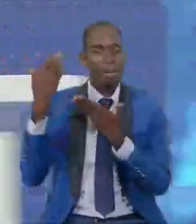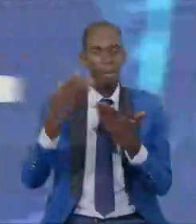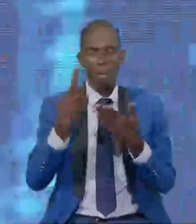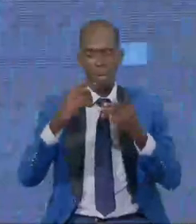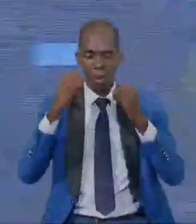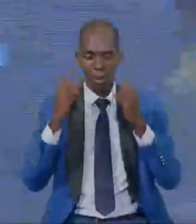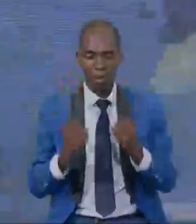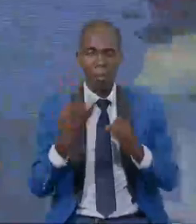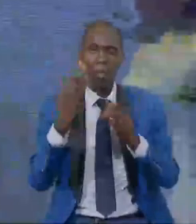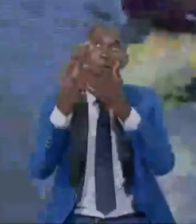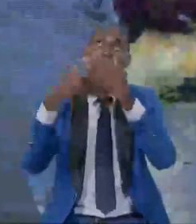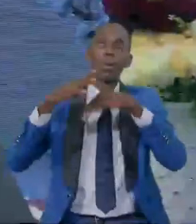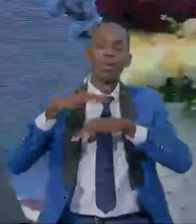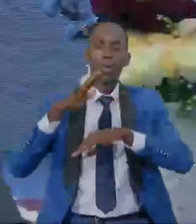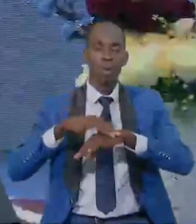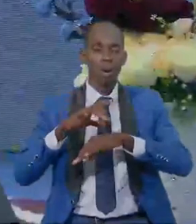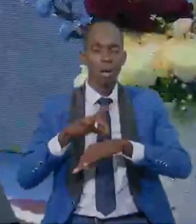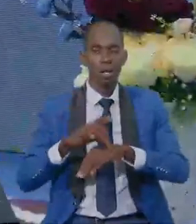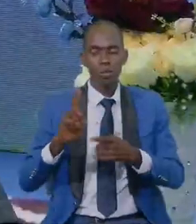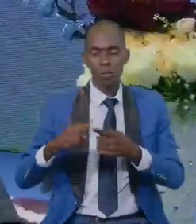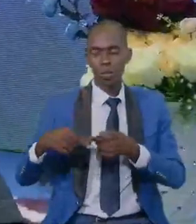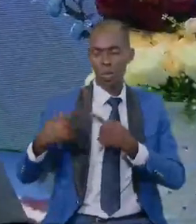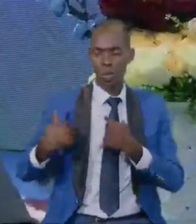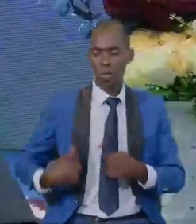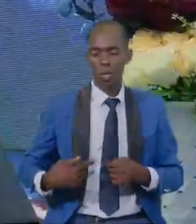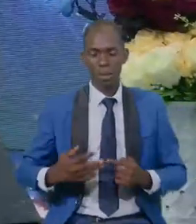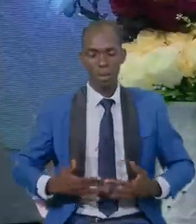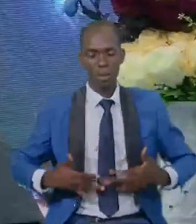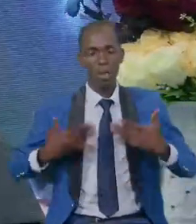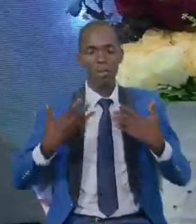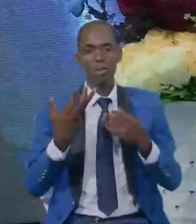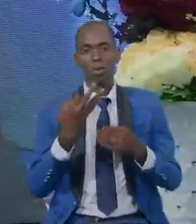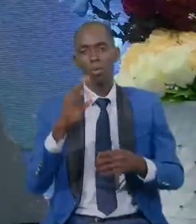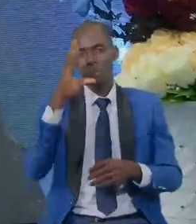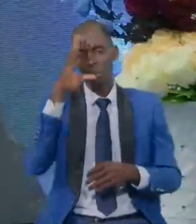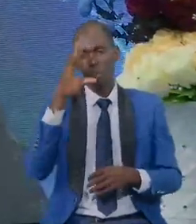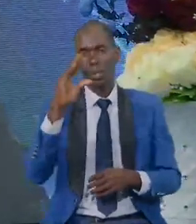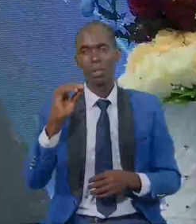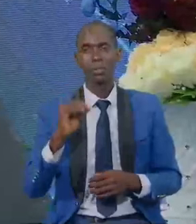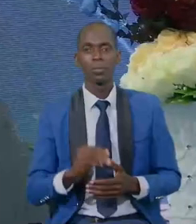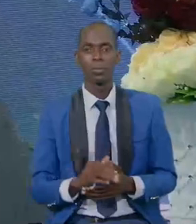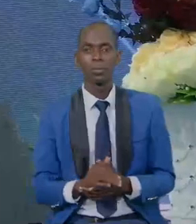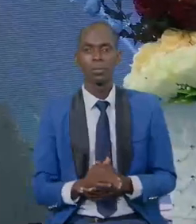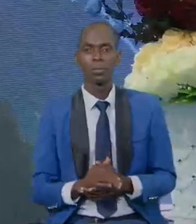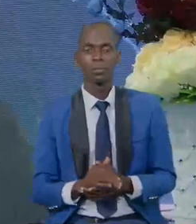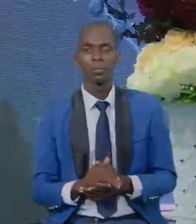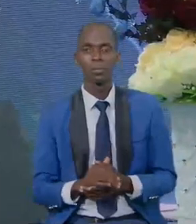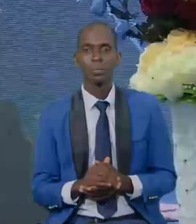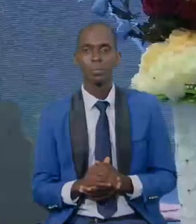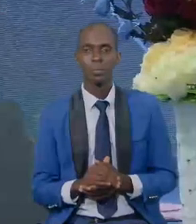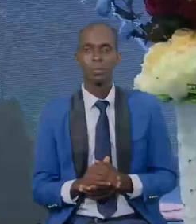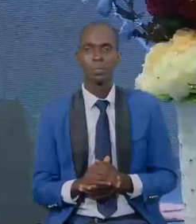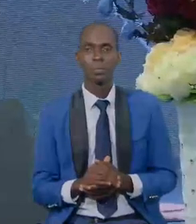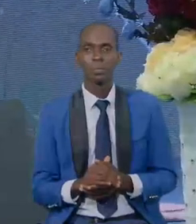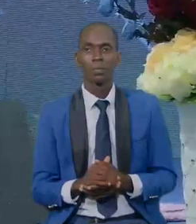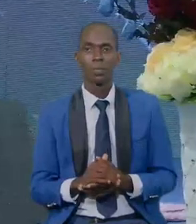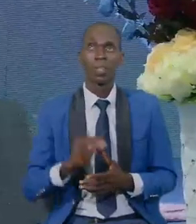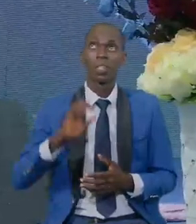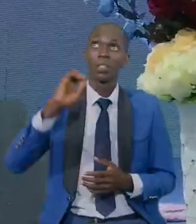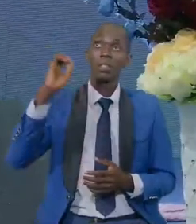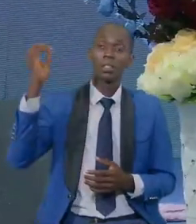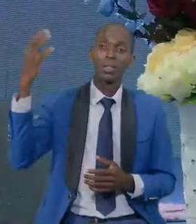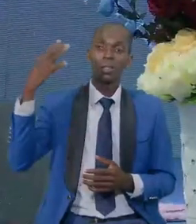on earth to the heart and life of man. La grâce qui apporte la puissance de Dieu au cœur, à la vie grace de l'homme.